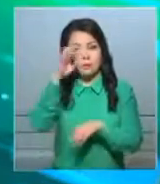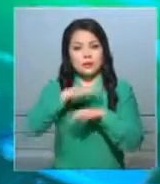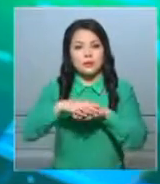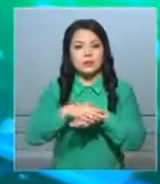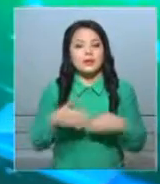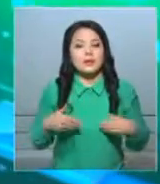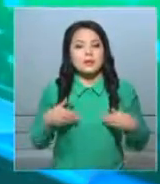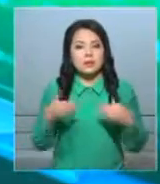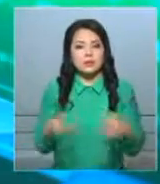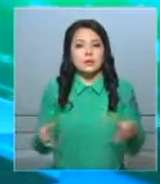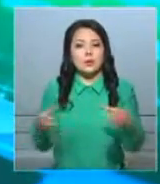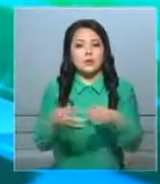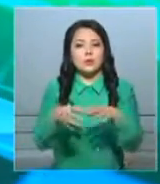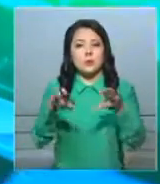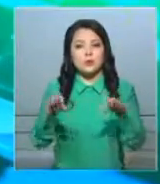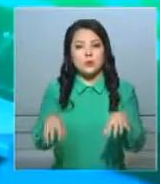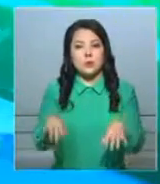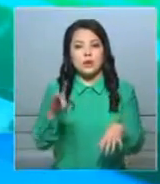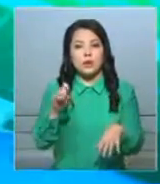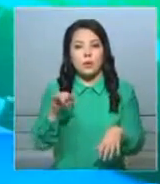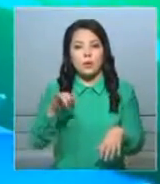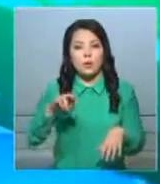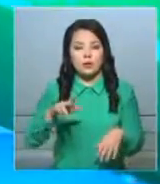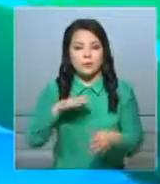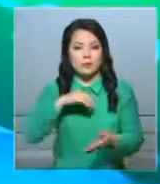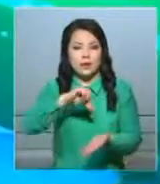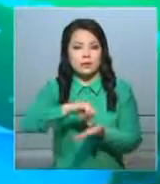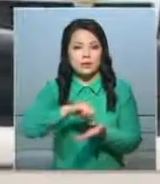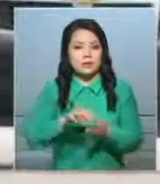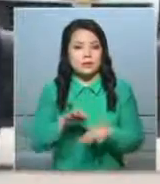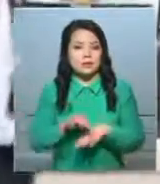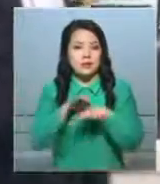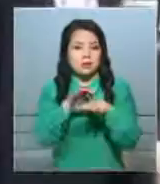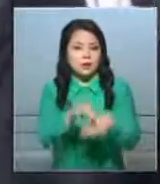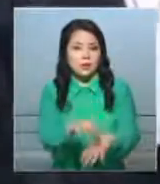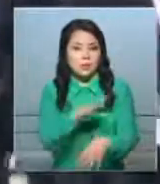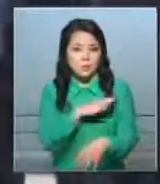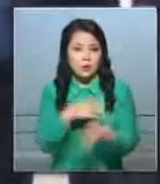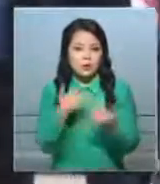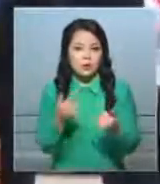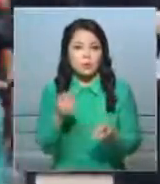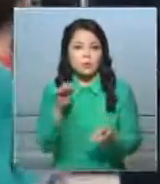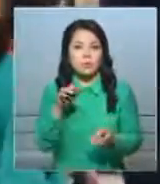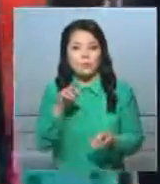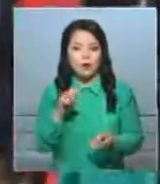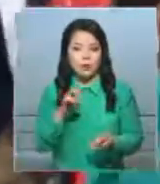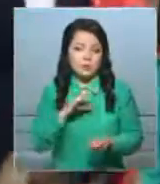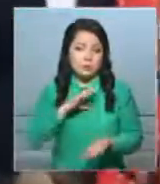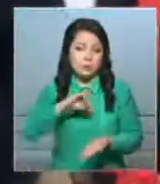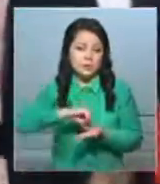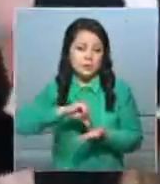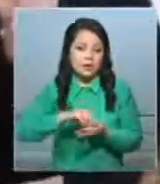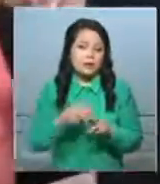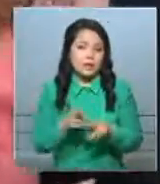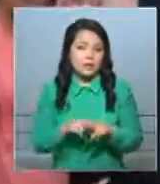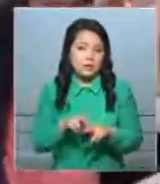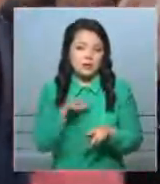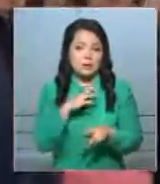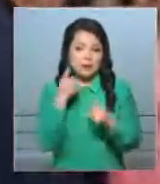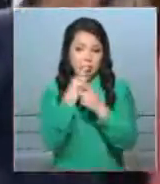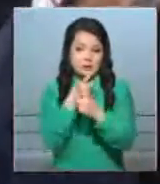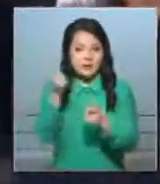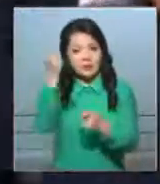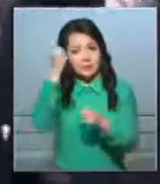пен министрлер кеңесінің төрағасы Рауль Кастроның өзі шығарып салды. Сапар барысында Обама Кубаның ұлттық қаһарманы Хосе Марти